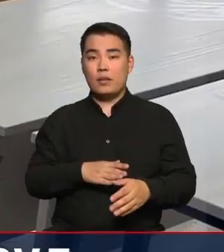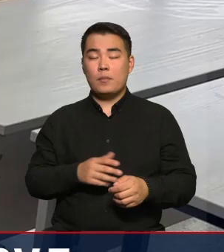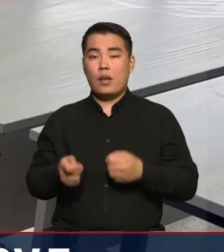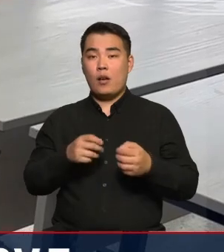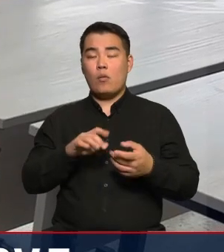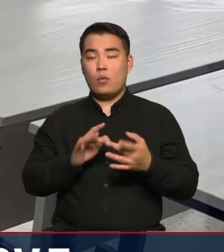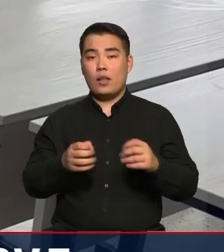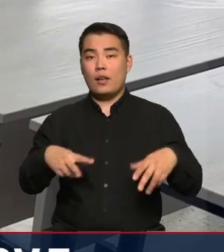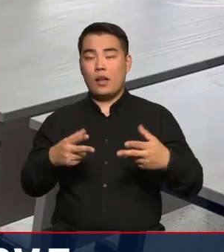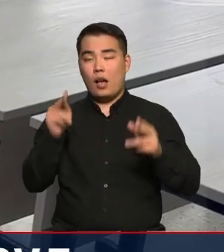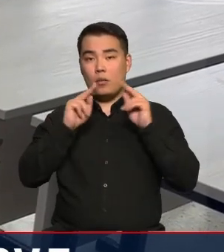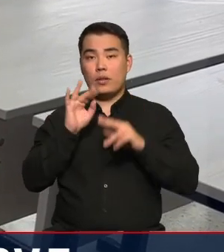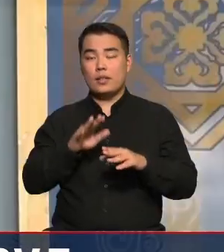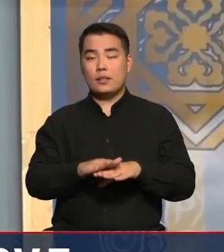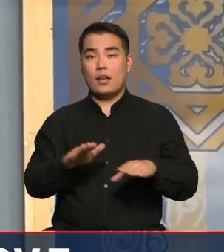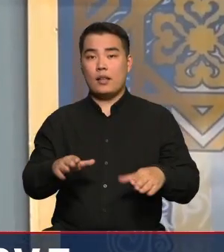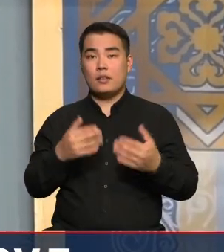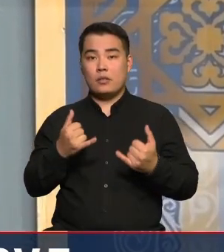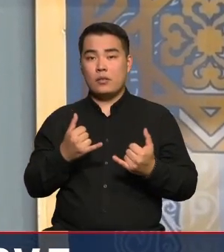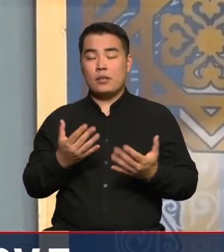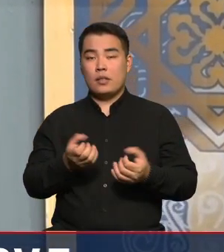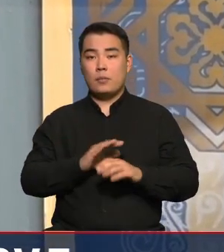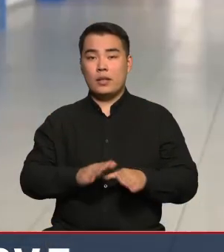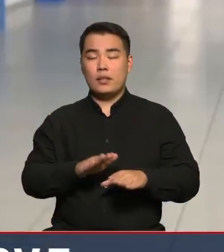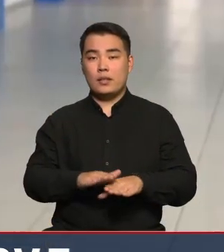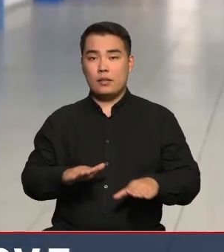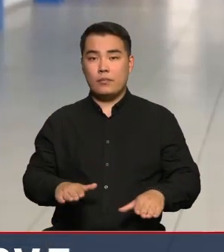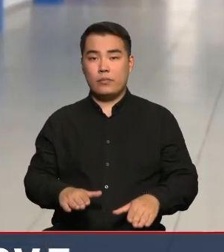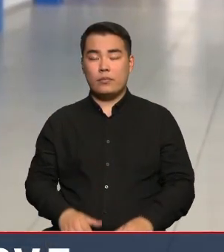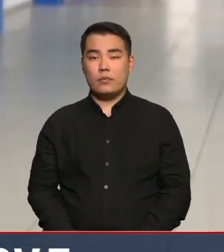онлайн обучение и детский сад сегодня не принял